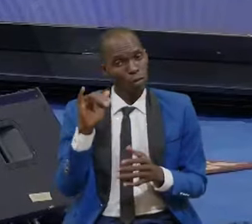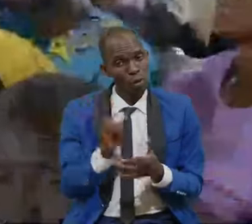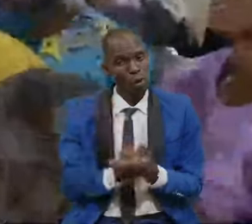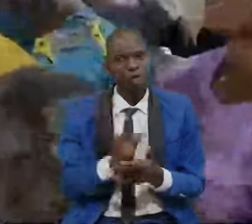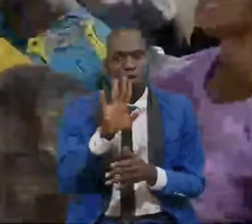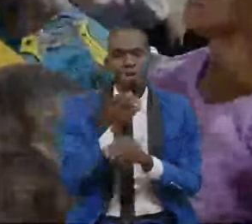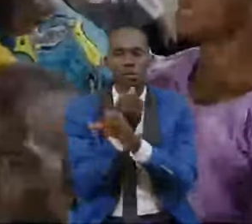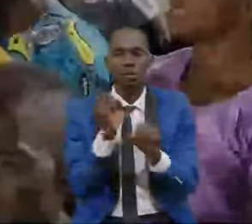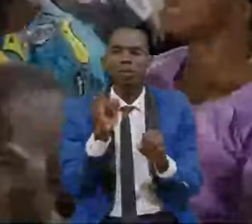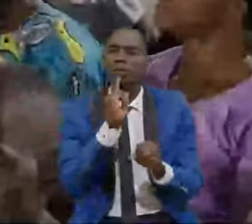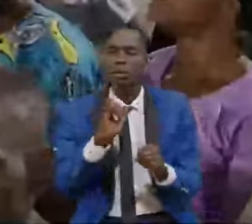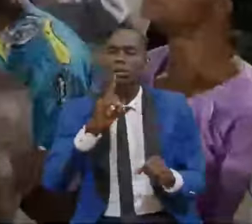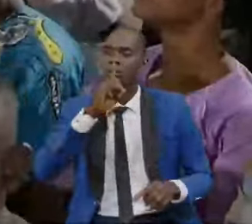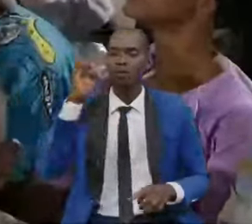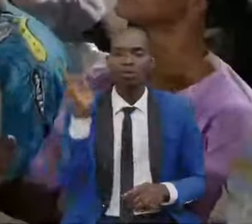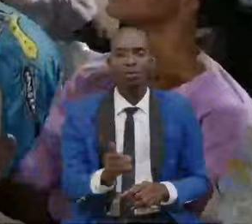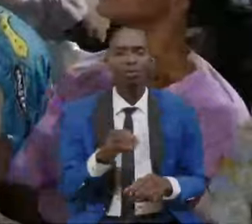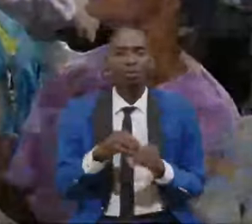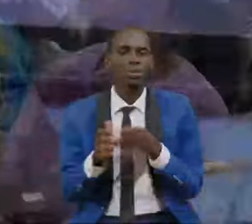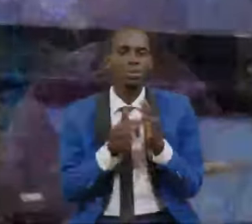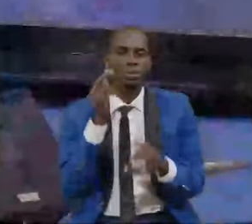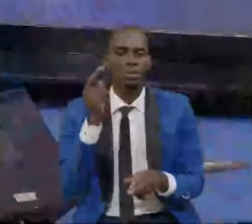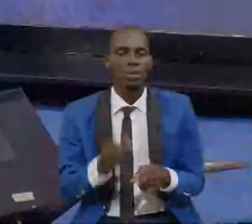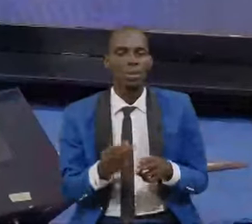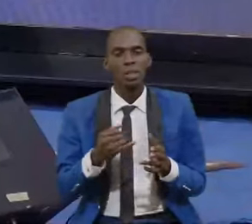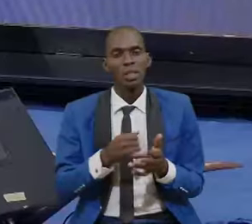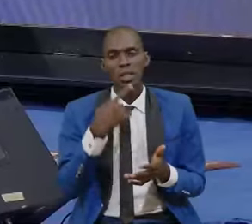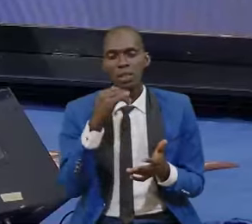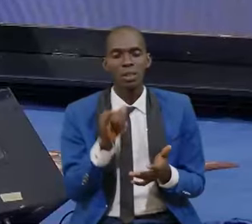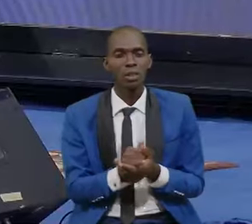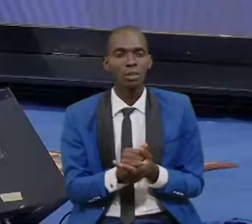garanti au nom de Jésus. Et il dit,